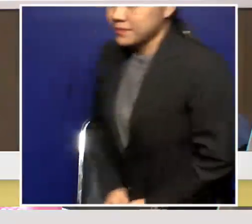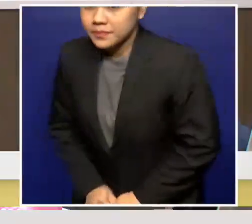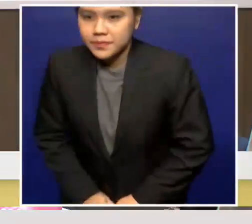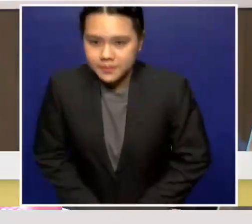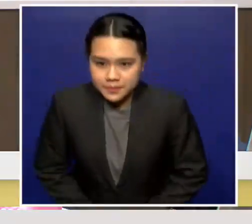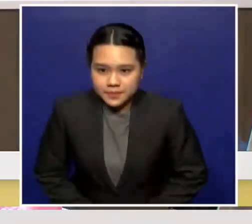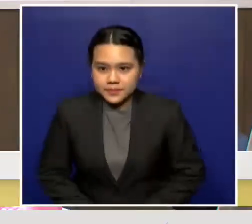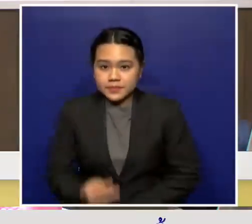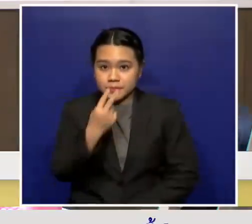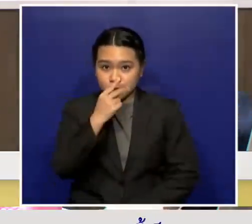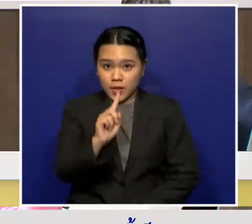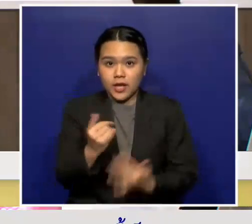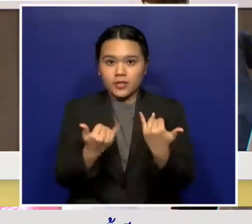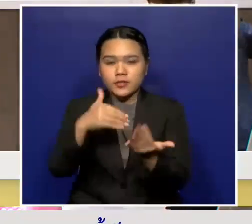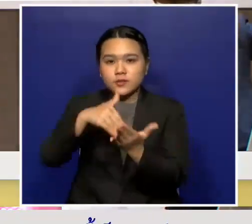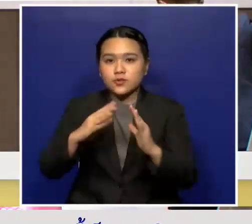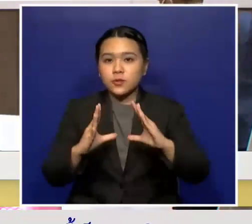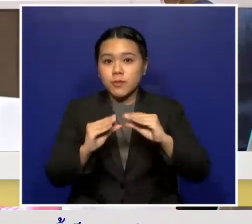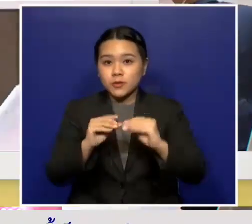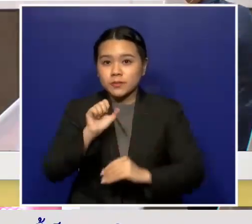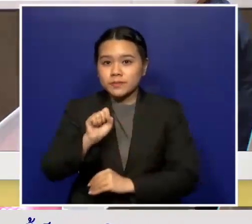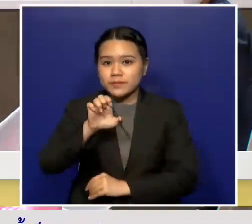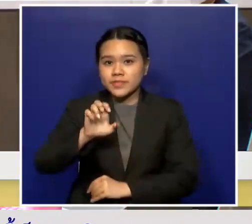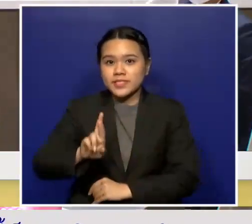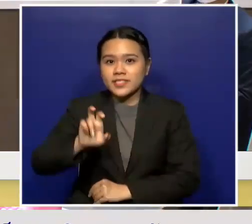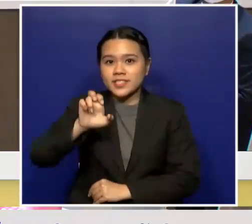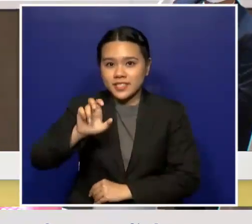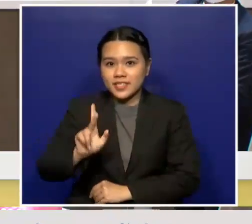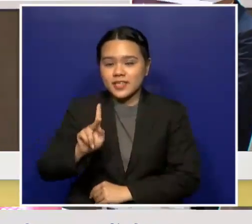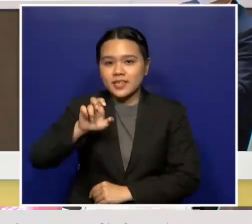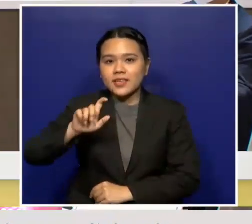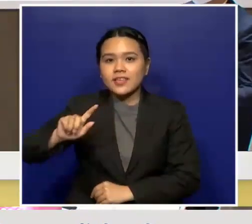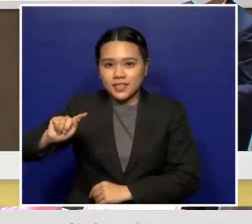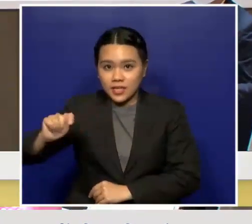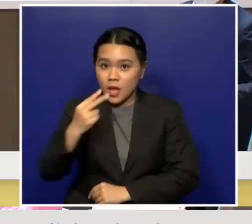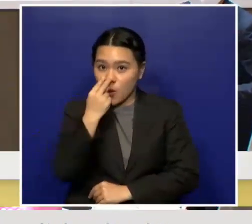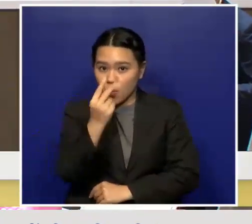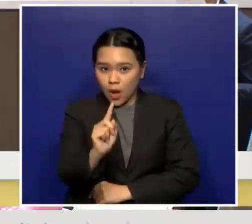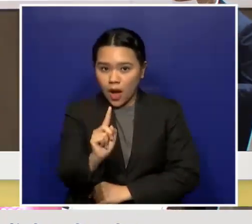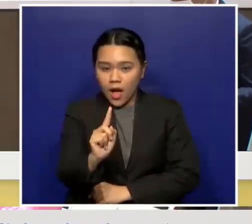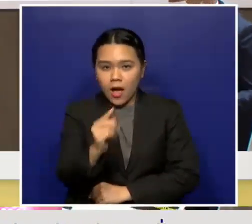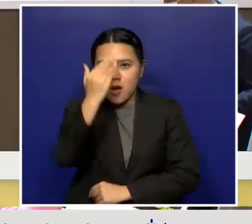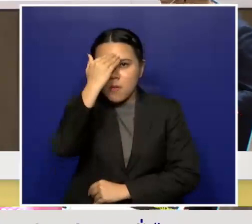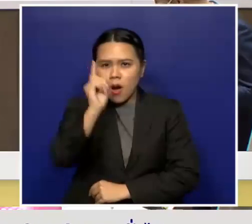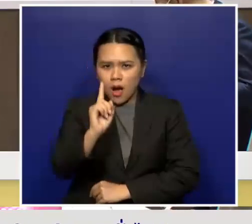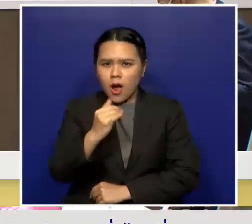างศูนย์ประชุมสิริกิติ์อันนี้ก็ยิ่งเจ็บปวดเลยพี่น้องครับเกิดอะไรขึ้นรู้ไหมครับ